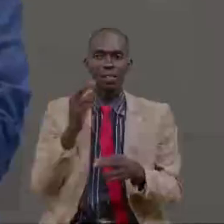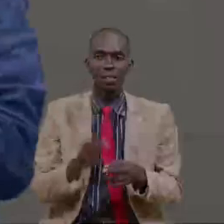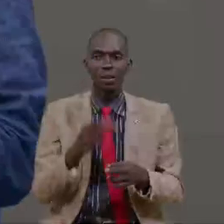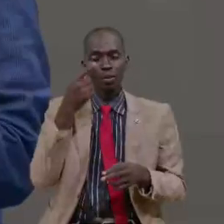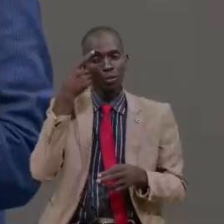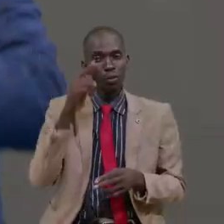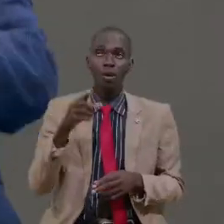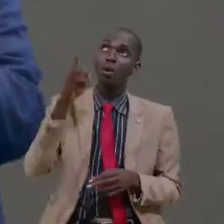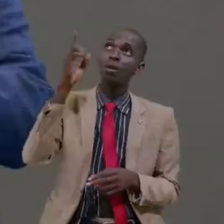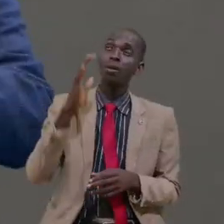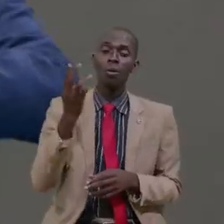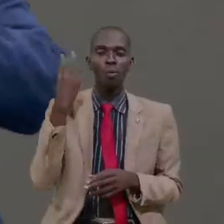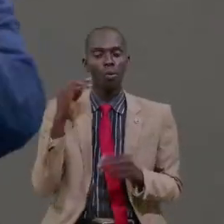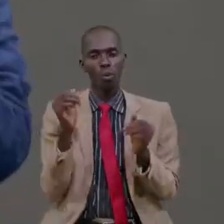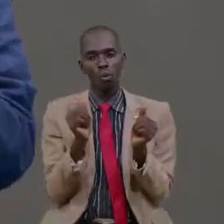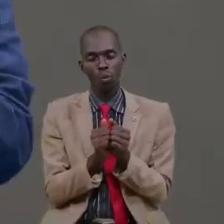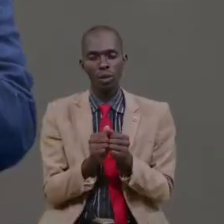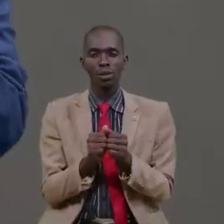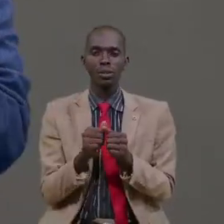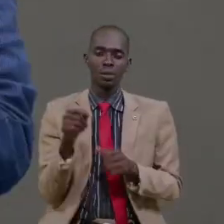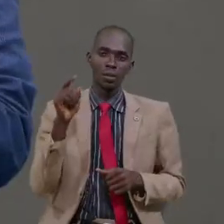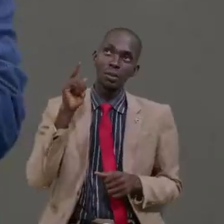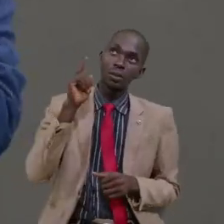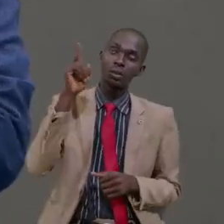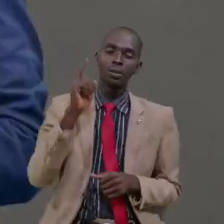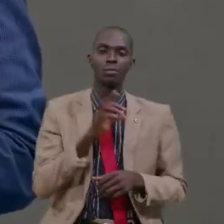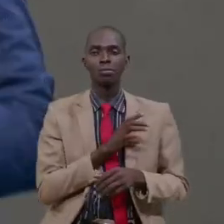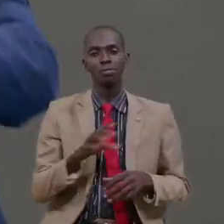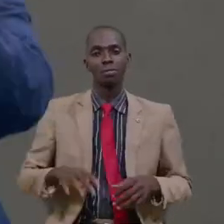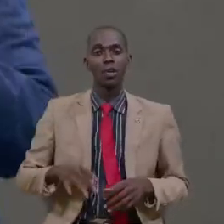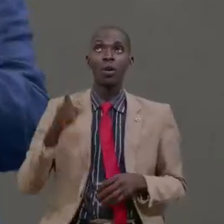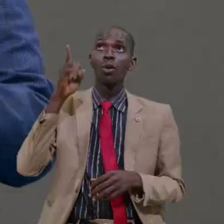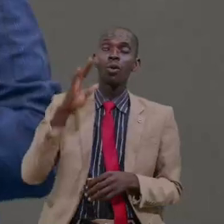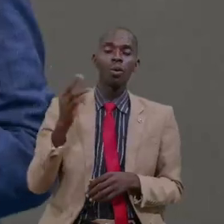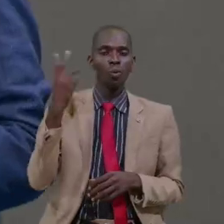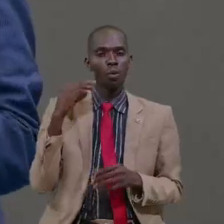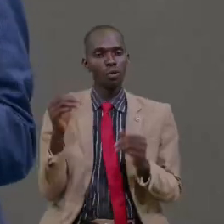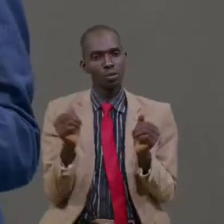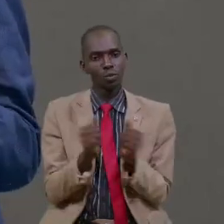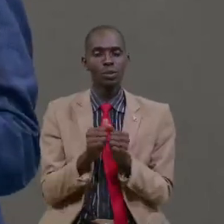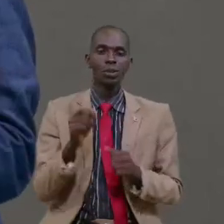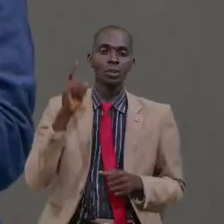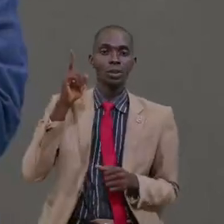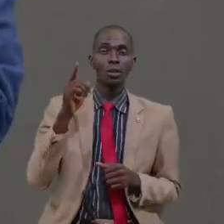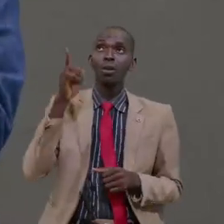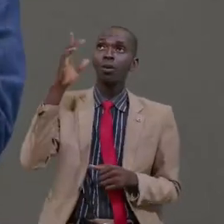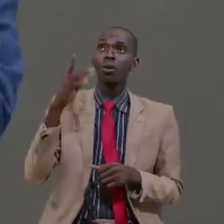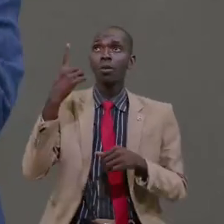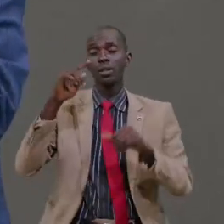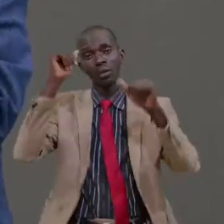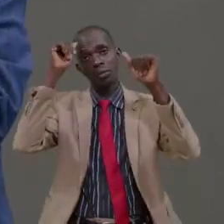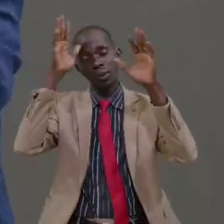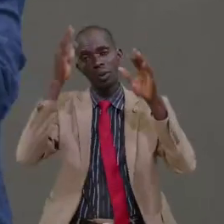Car Dieu était avec lui. Dieu était avec lui. Dieu et le